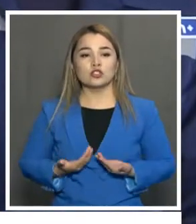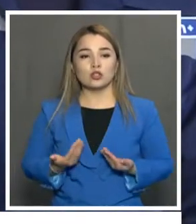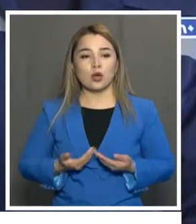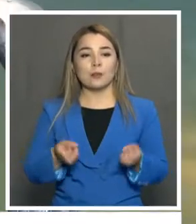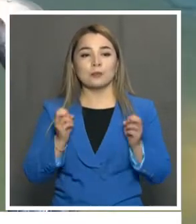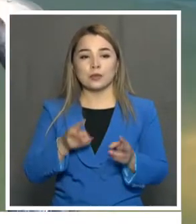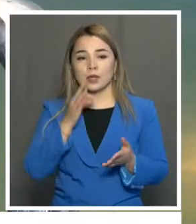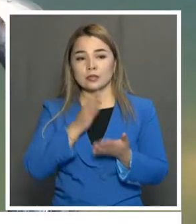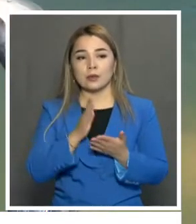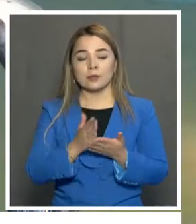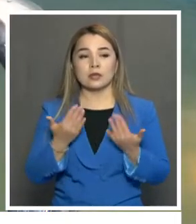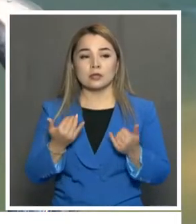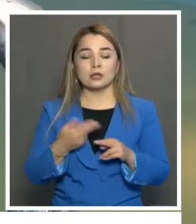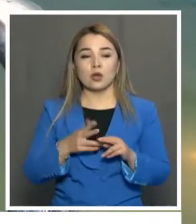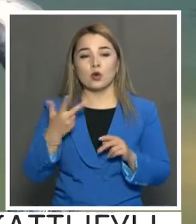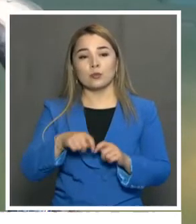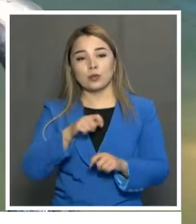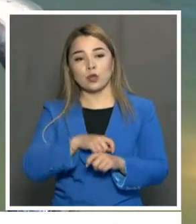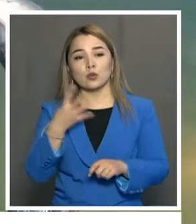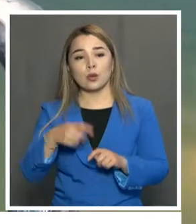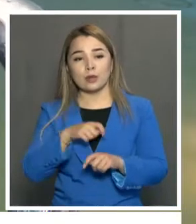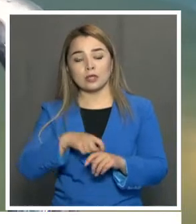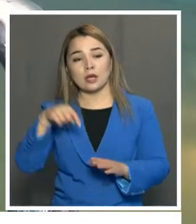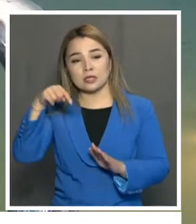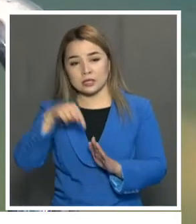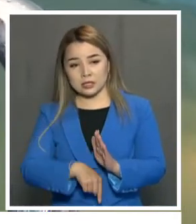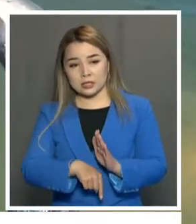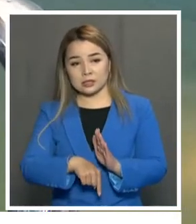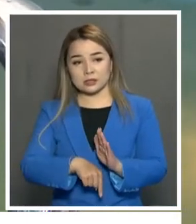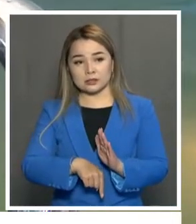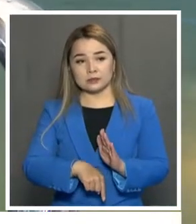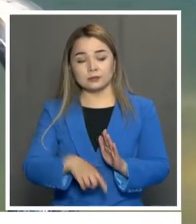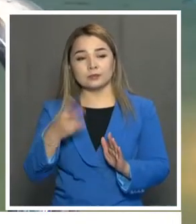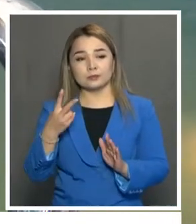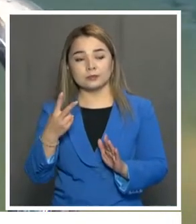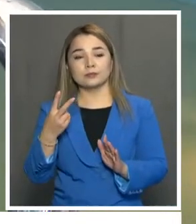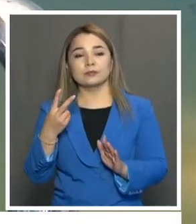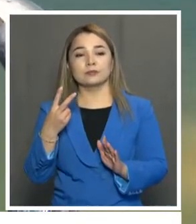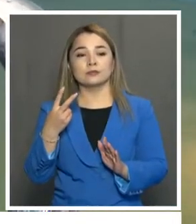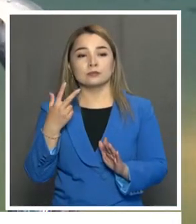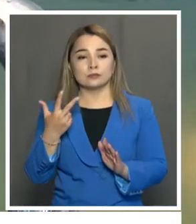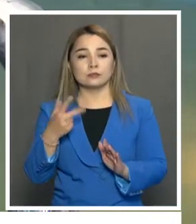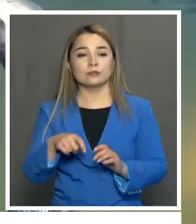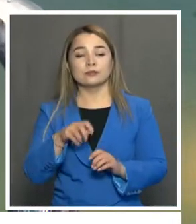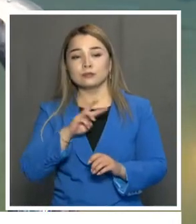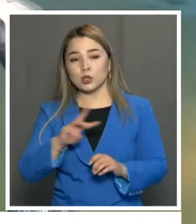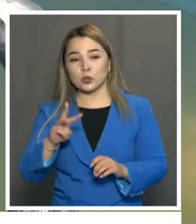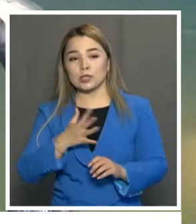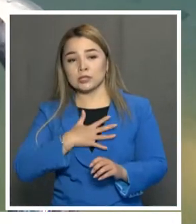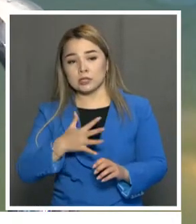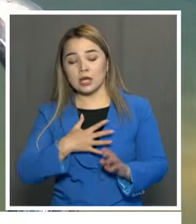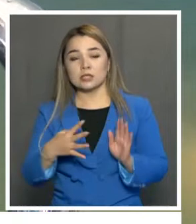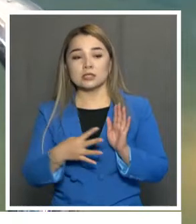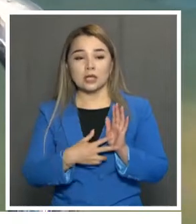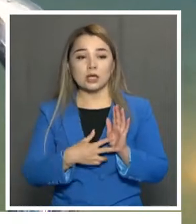мүмкін. Бірінші 3 метр, 4 метрде өзінің астына қойып, 2 метр, 3 метрден аламыз. Одан кейінгісі